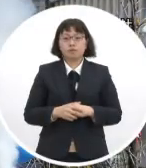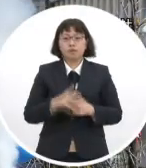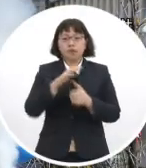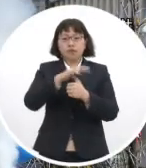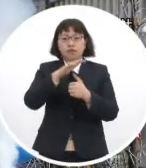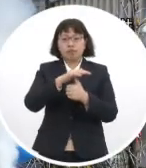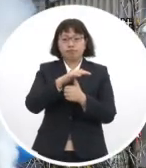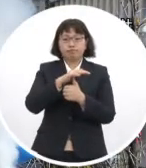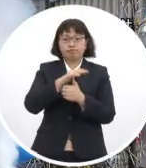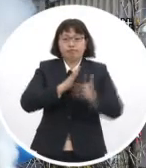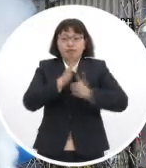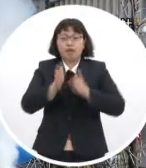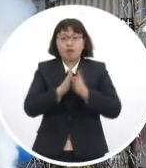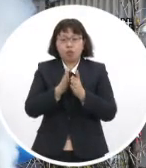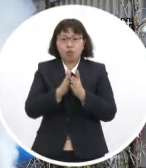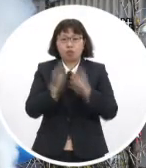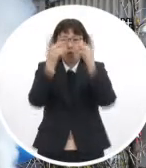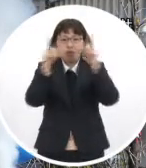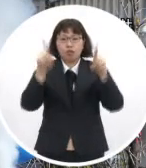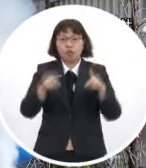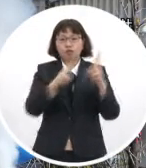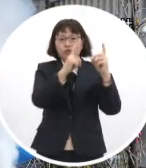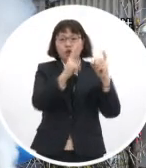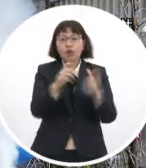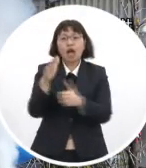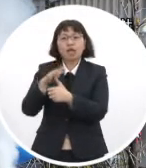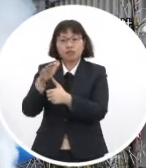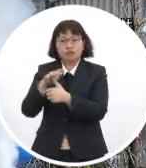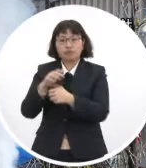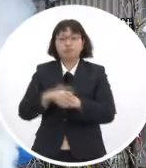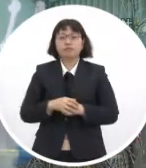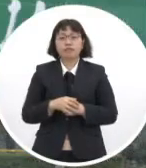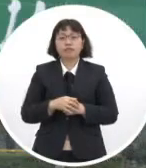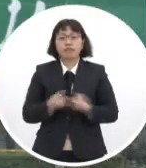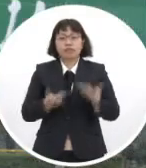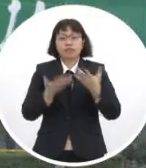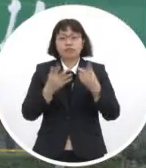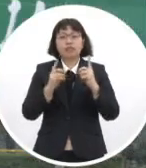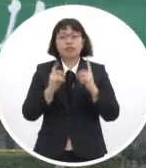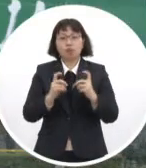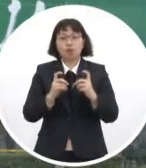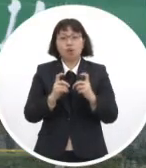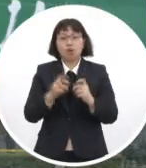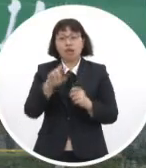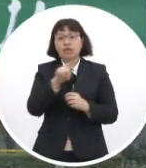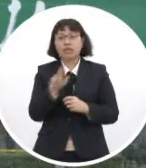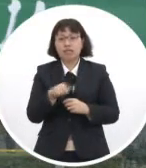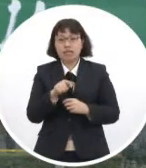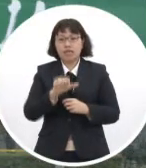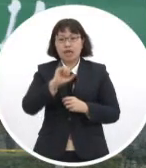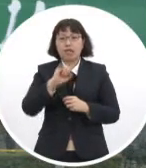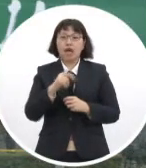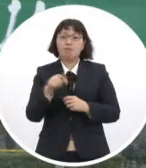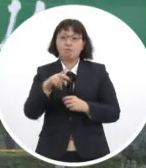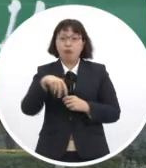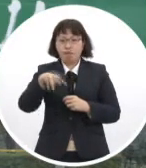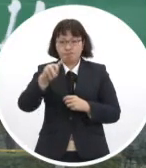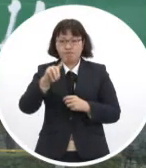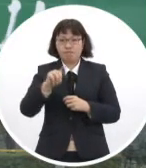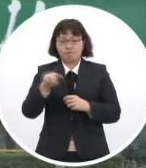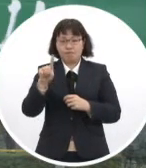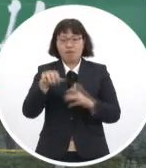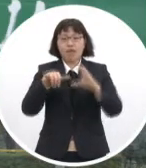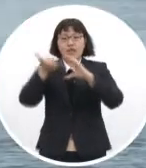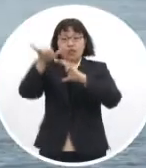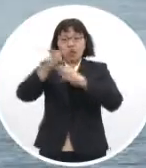愛知県はマラソンフェスティバル名古屋愛知や新城ラリー、アイアンマン 70.3 セントレア